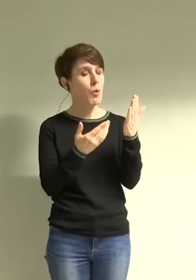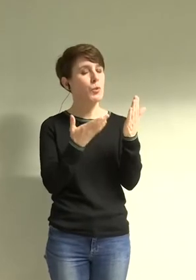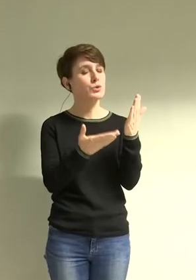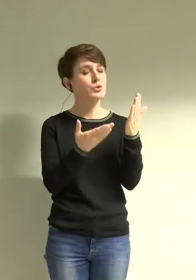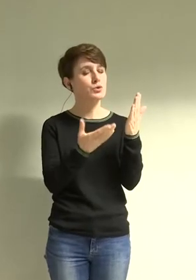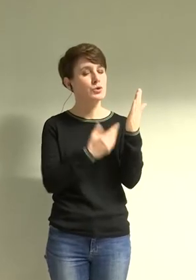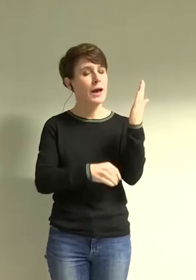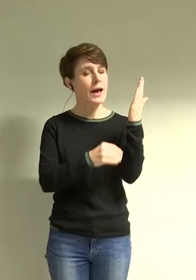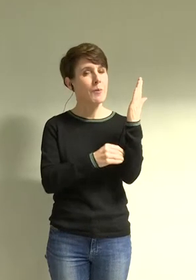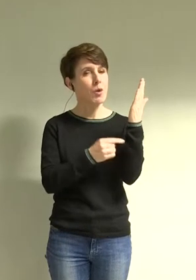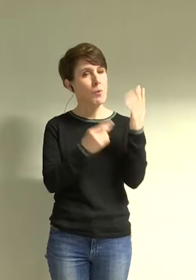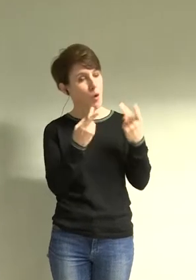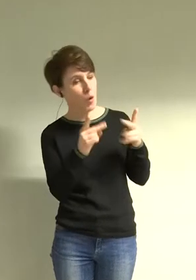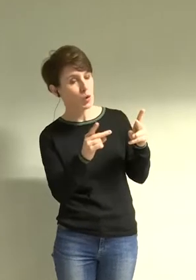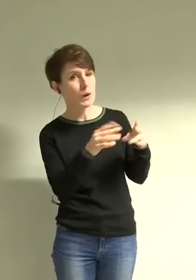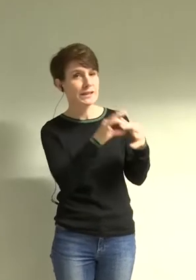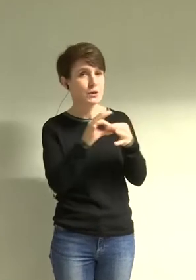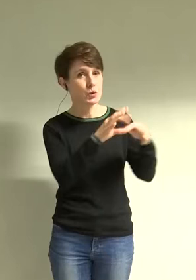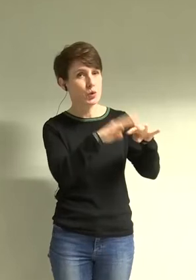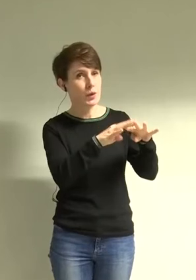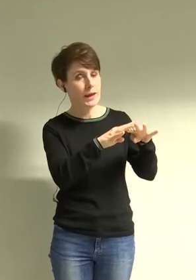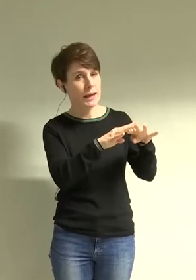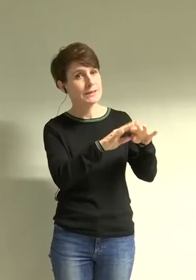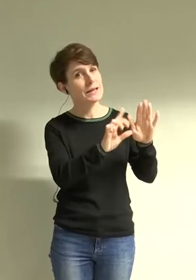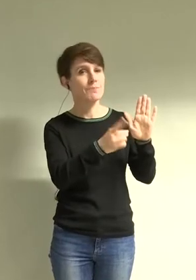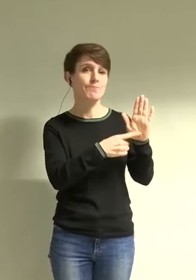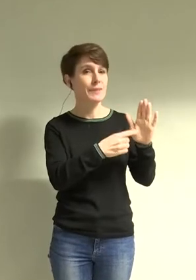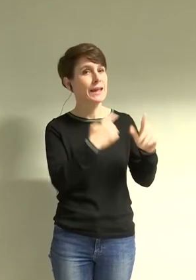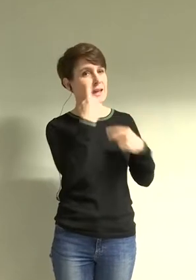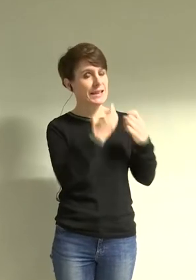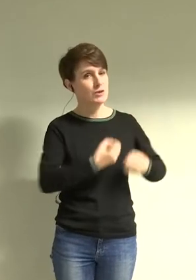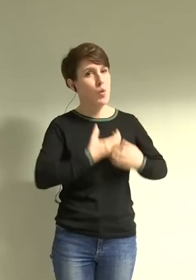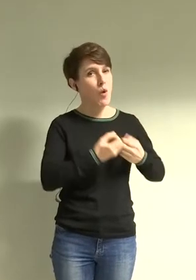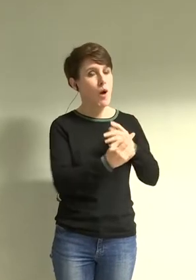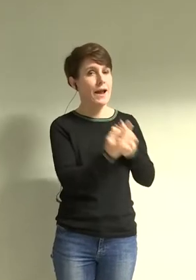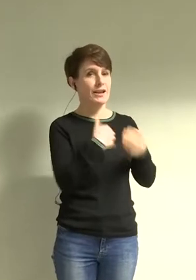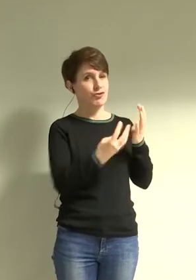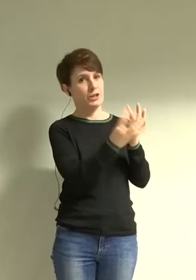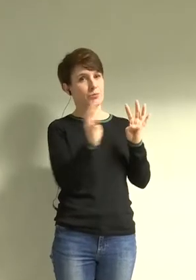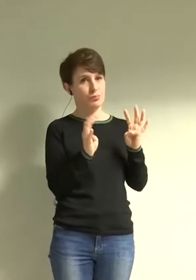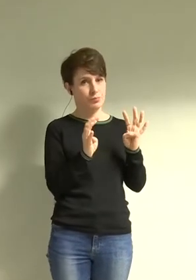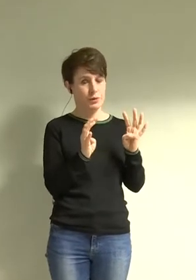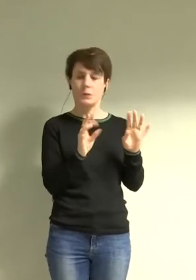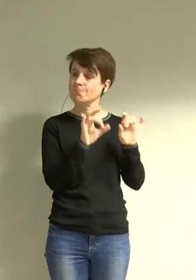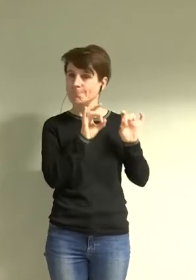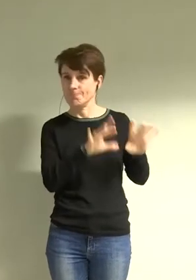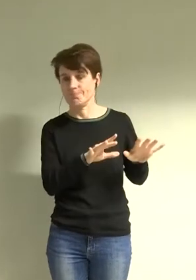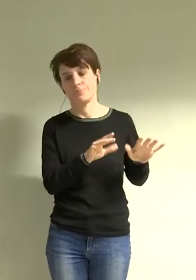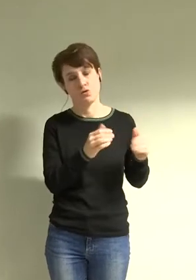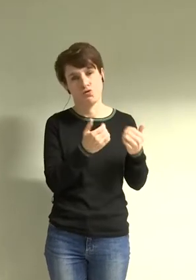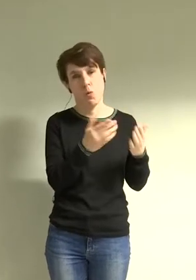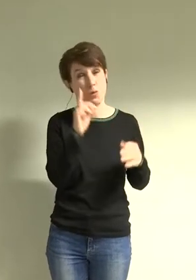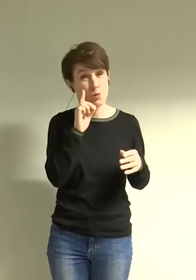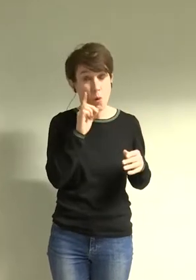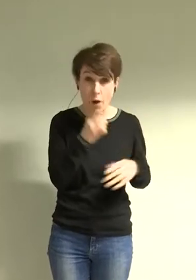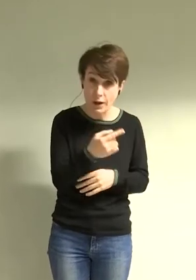d'autoriser les unes quartier a posé une question orale en conseil municipal parce qu'avec nos quatre mille associations grenoble je pense qu'on ferait